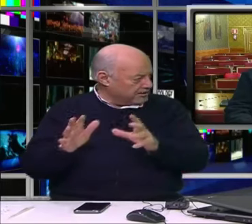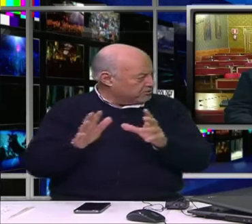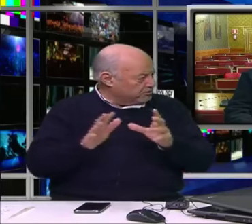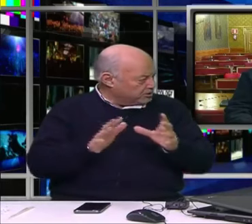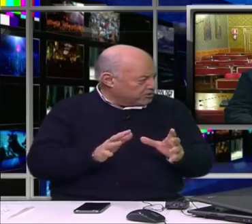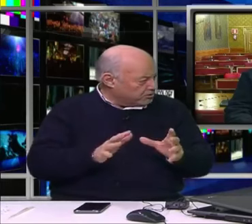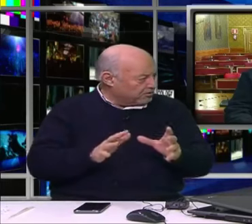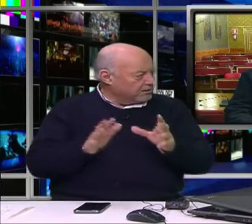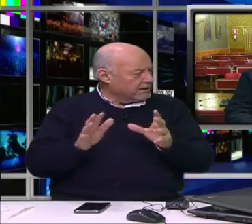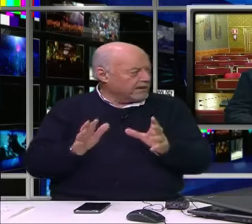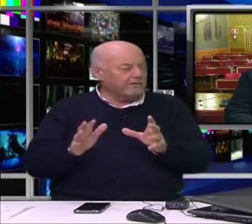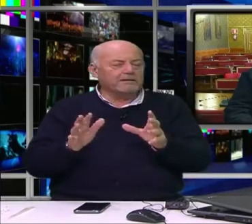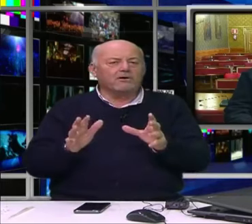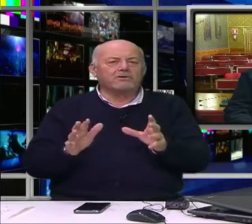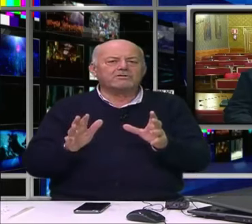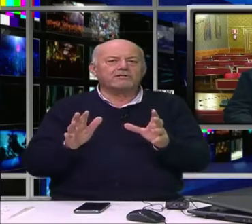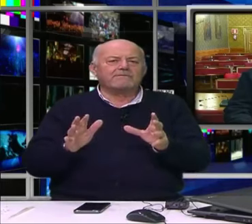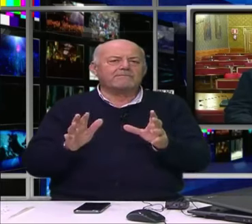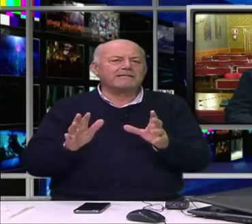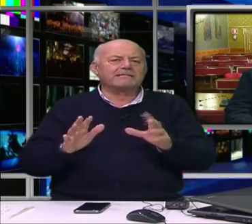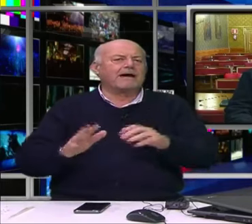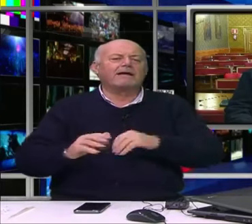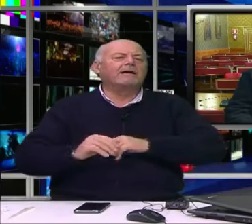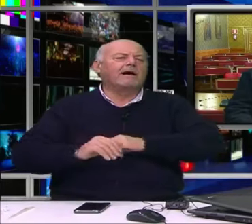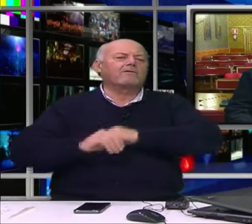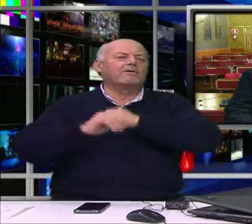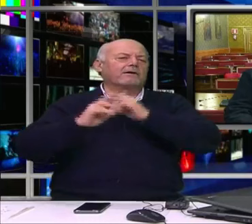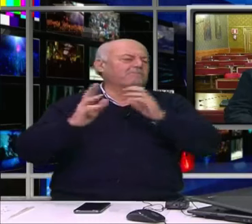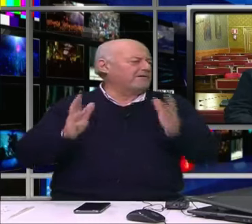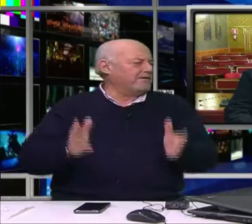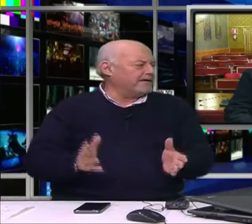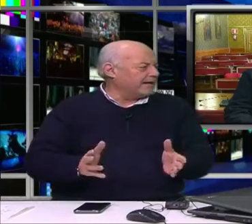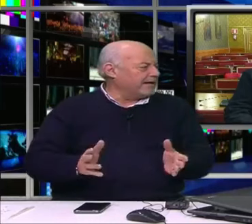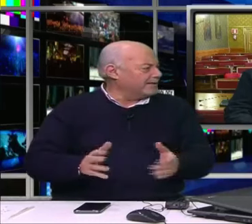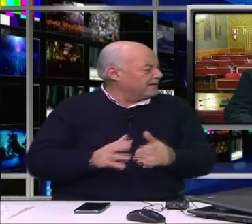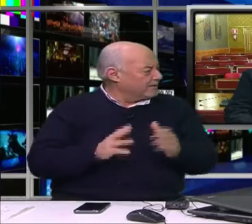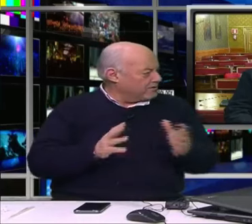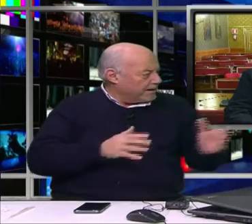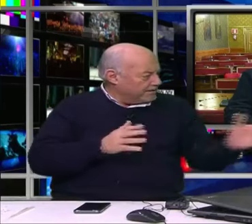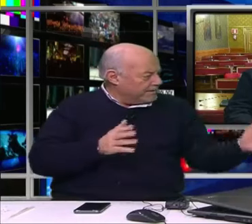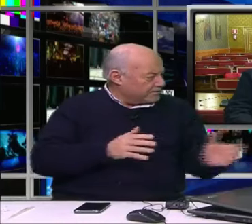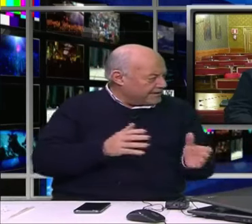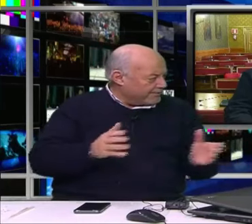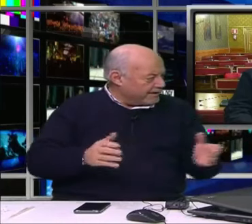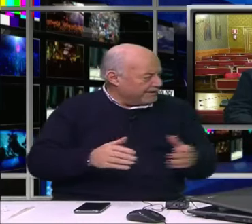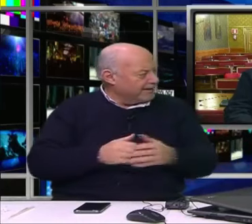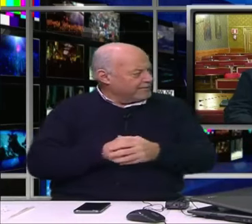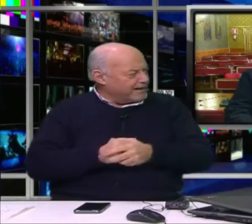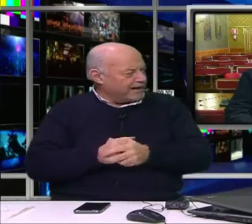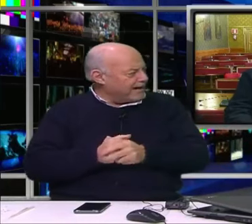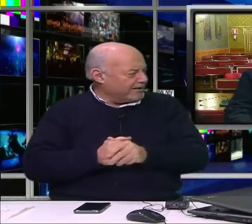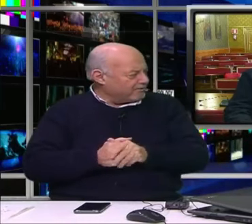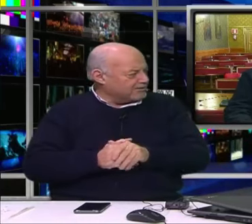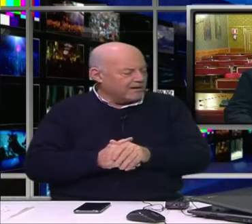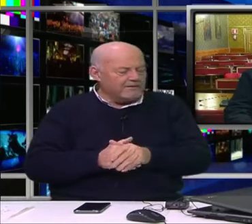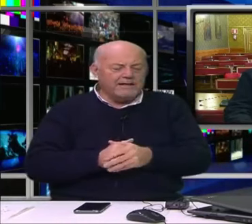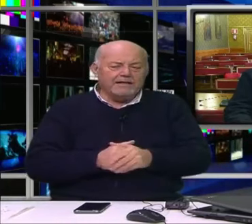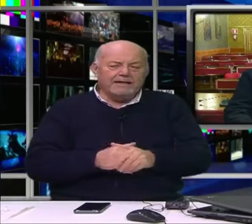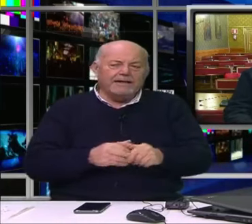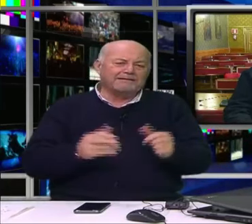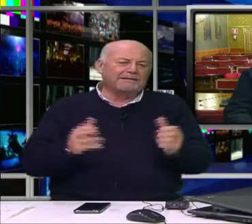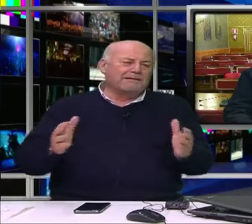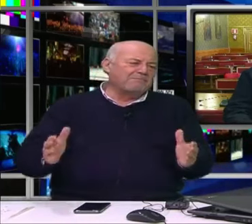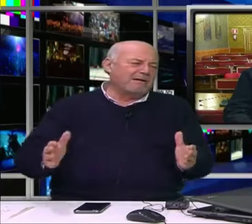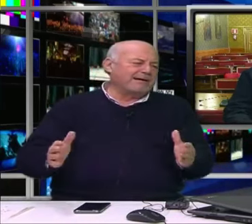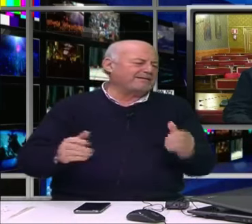dallo stesso Ciccio e quindi oggi deve pensare a quello che vuole fare da grande. Ora le possiamo anche parlare cosa vuole fare